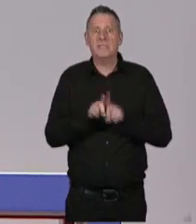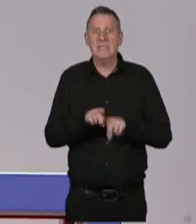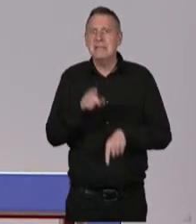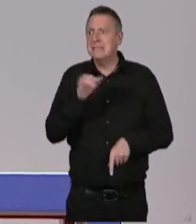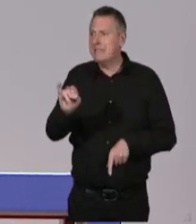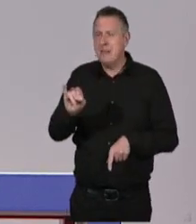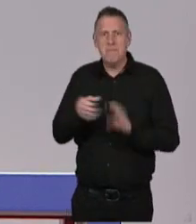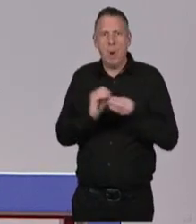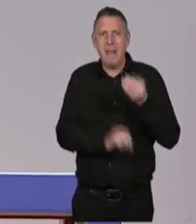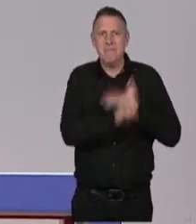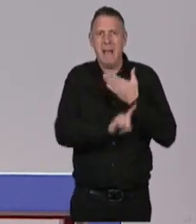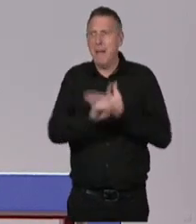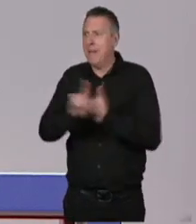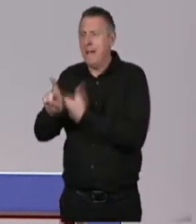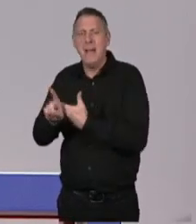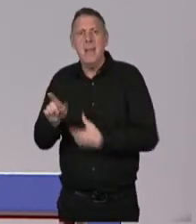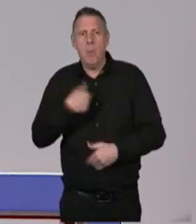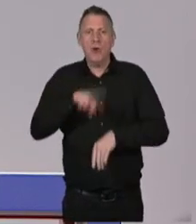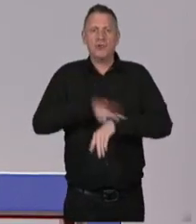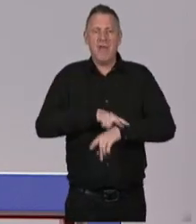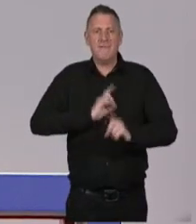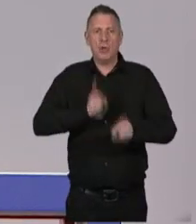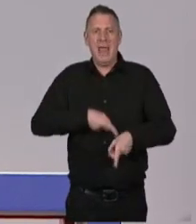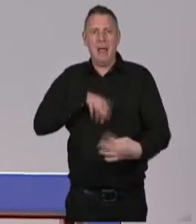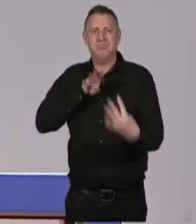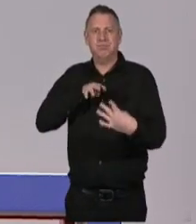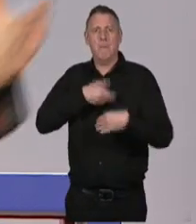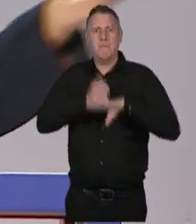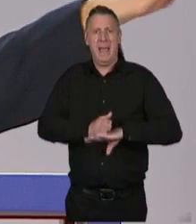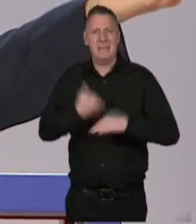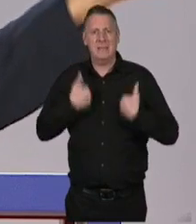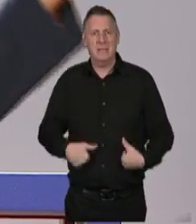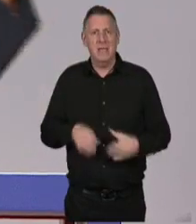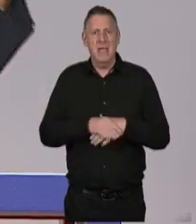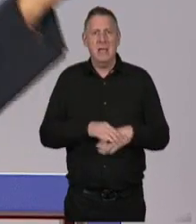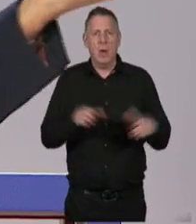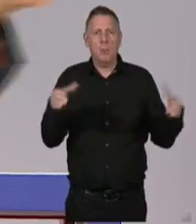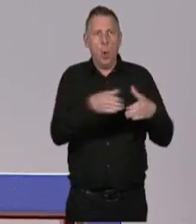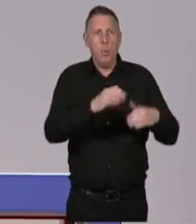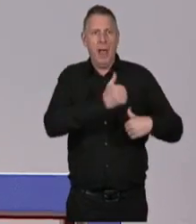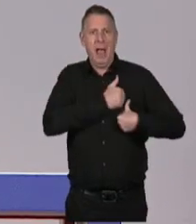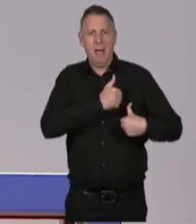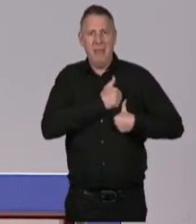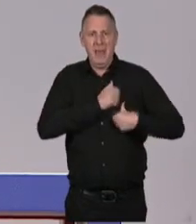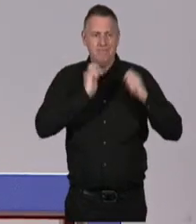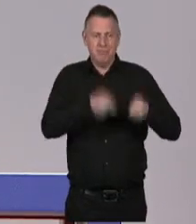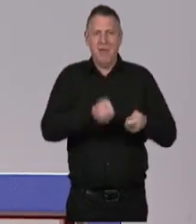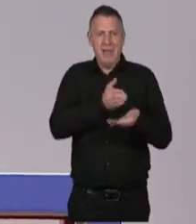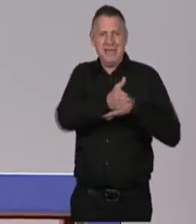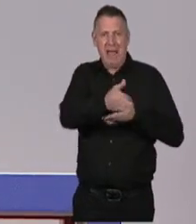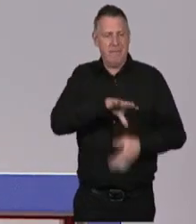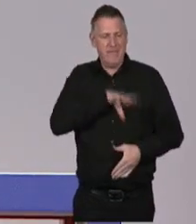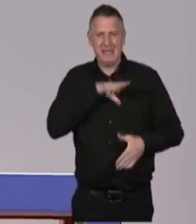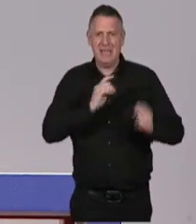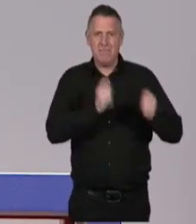les circonstances l'exigent. Je donnerai à nos forces armées le cap, la fierté, les